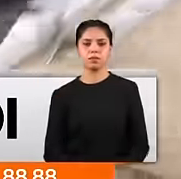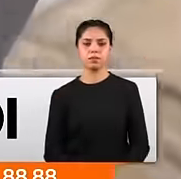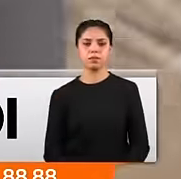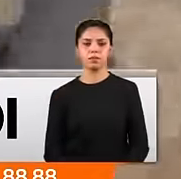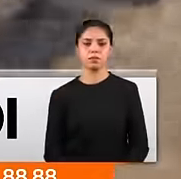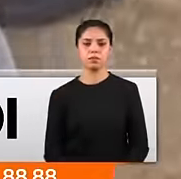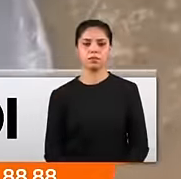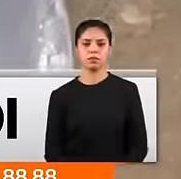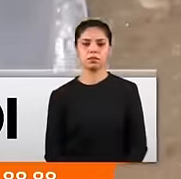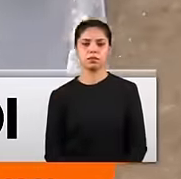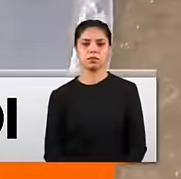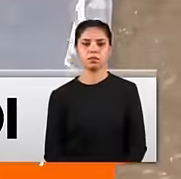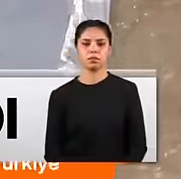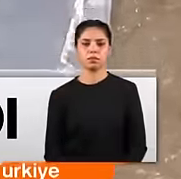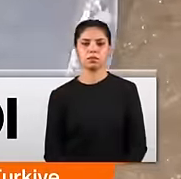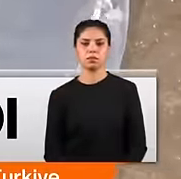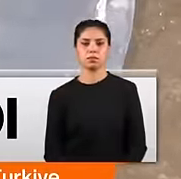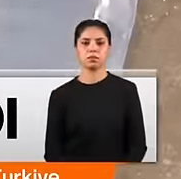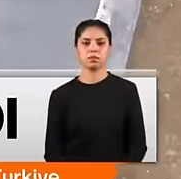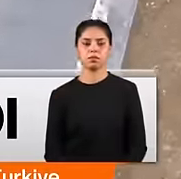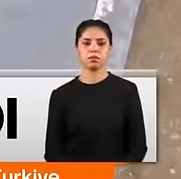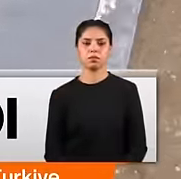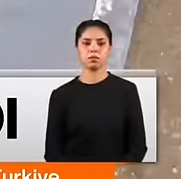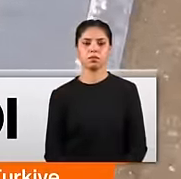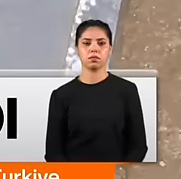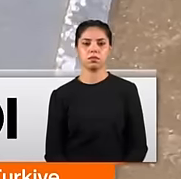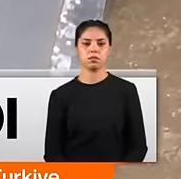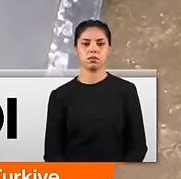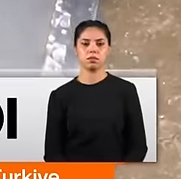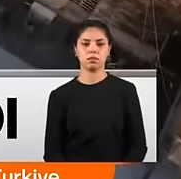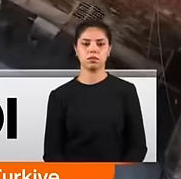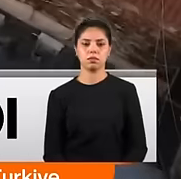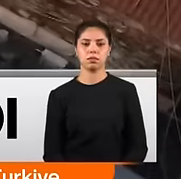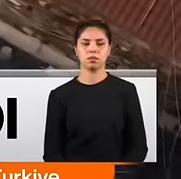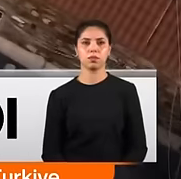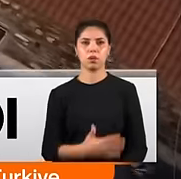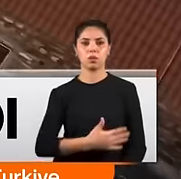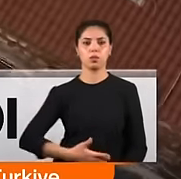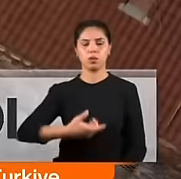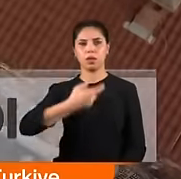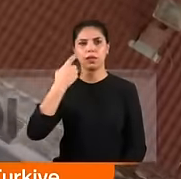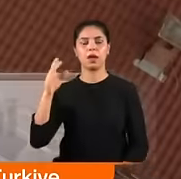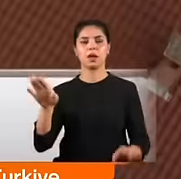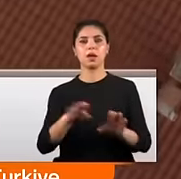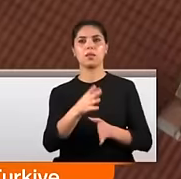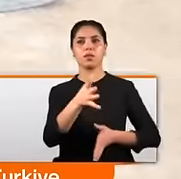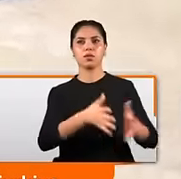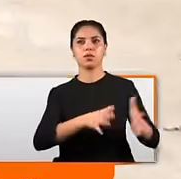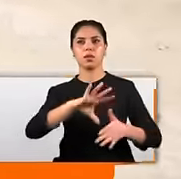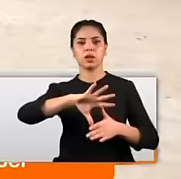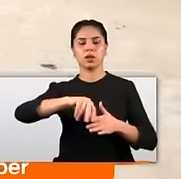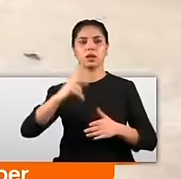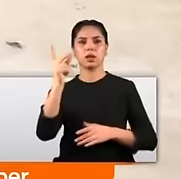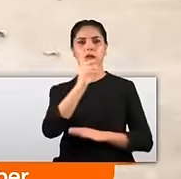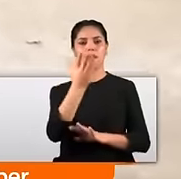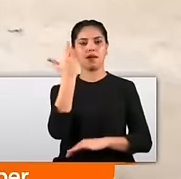Götürmek çok kolay. Şu şekilde gösterelim arkadaşım size göstersin. Bunu bu şekilde katlıyorsunuz. Bursa'daki tarihi kapalı çarşıdaki hırsızlık 2 ay